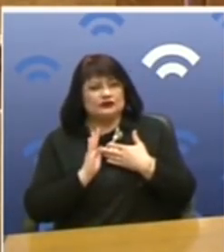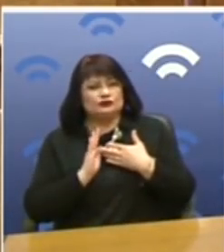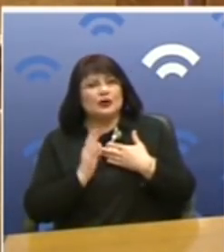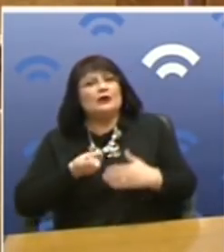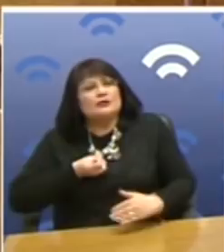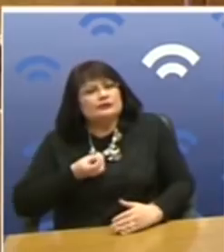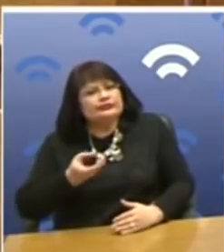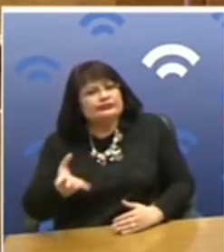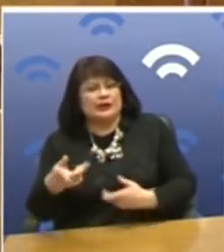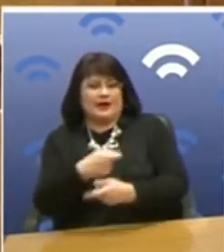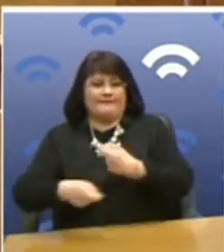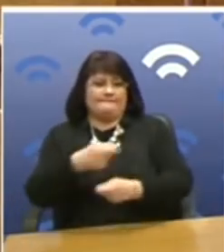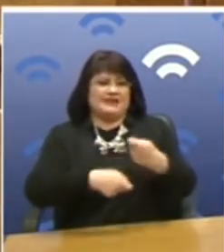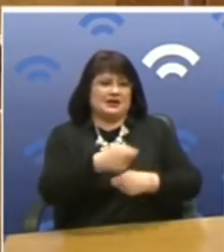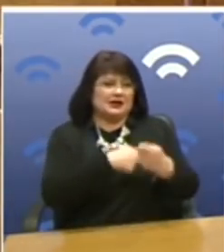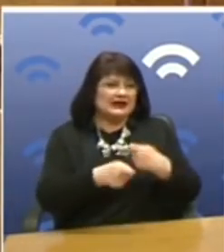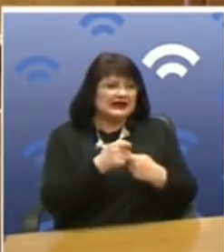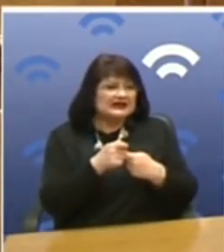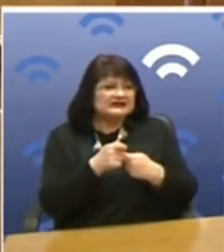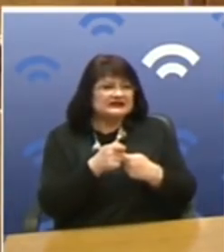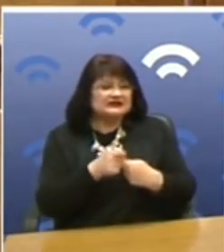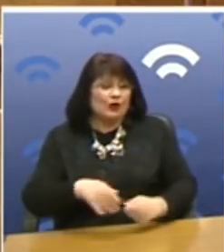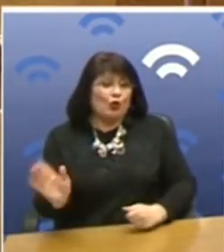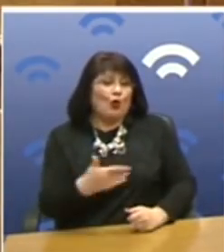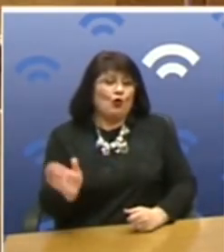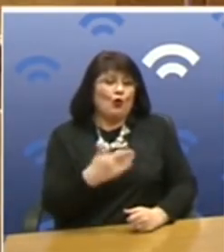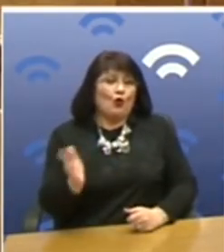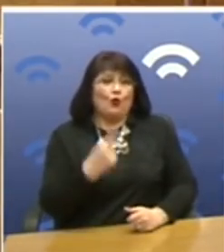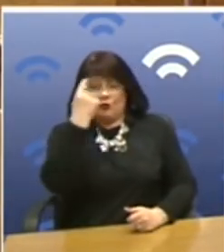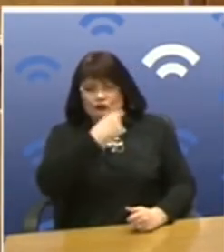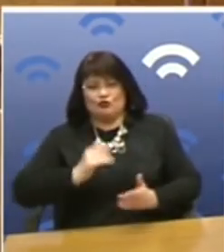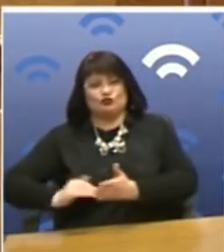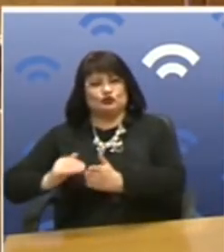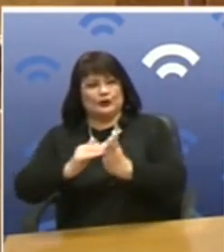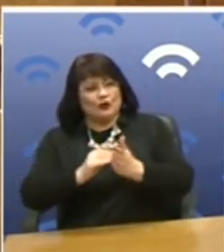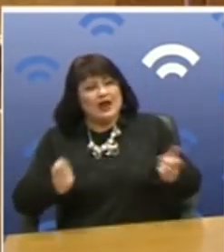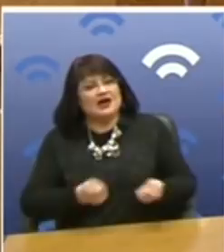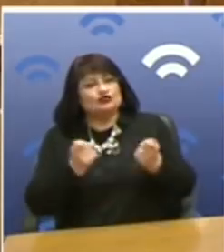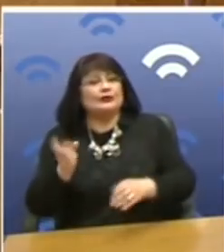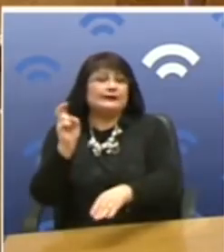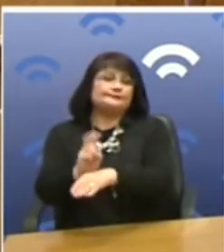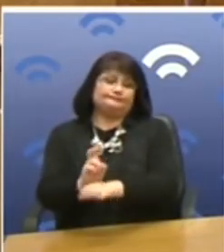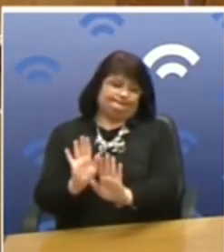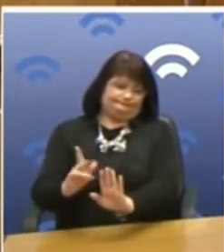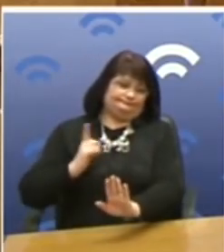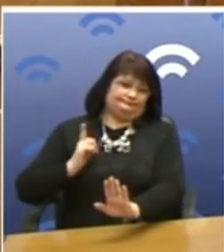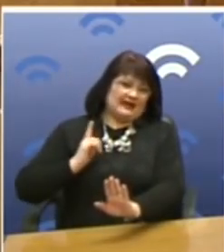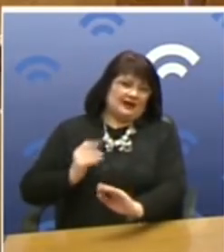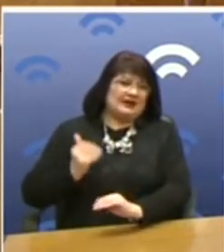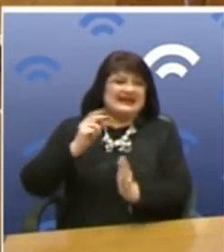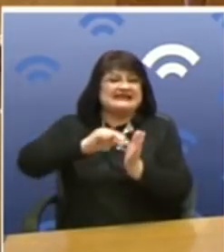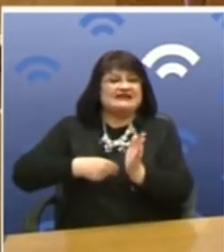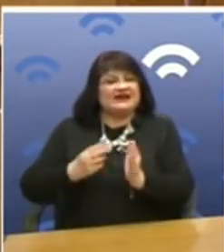εκατοντάδες επιχειρήσεις ξεφορτώνουν προσωπικό, βάζουν χιλιάδες εργαζόμενους στον πάγο με αναστολή